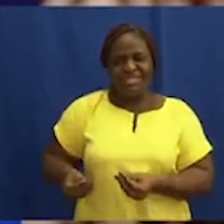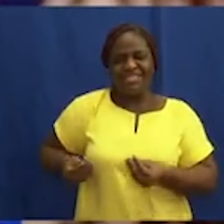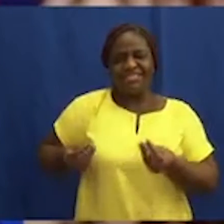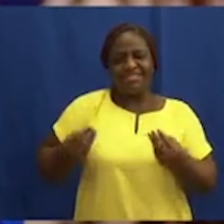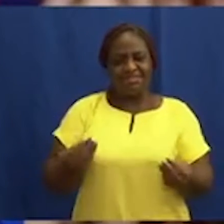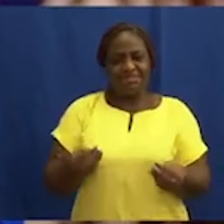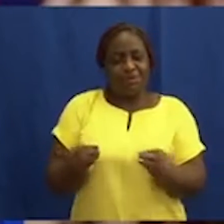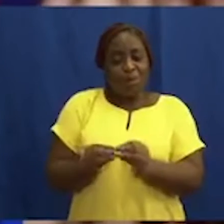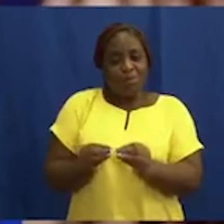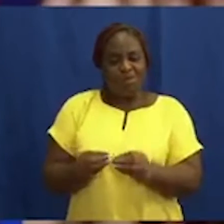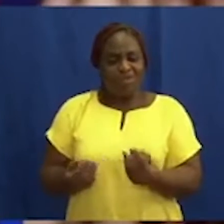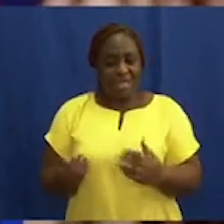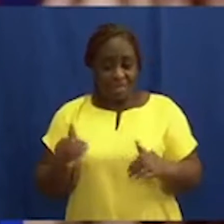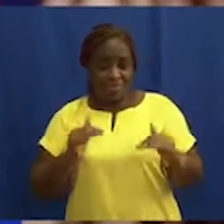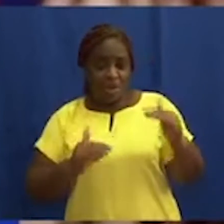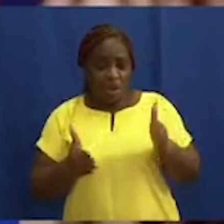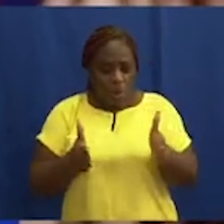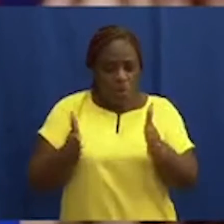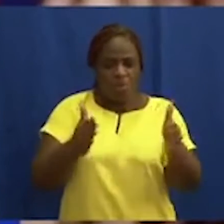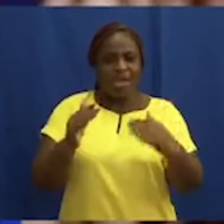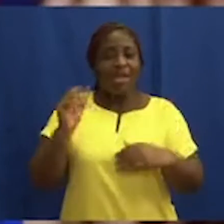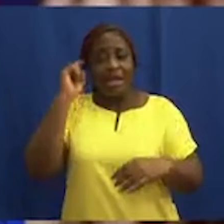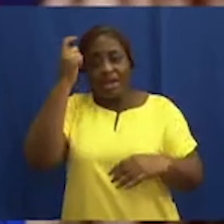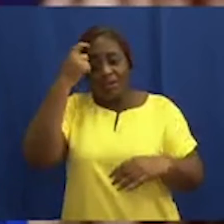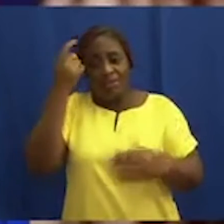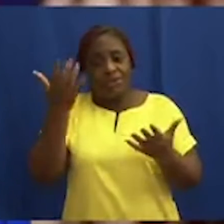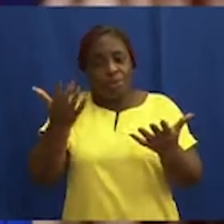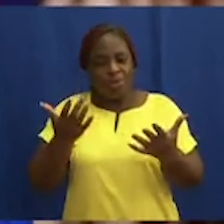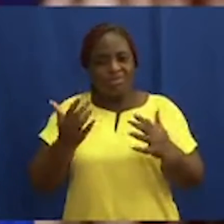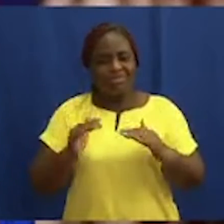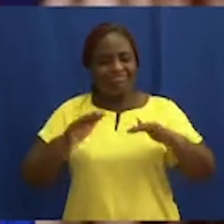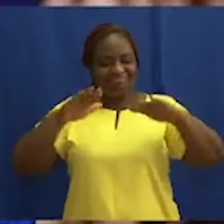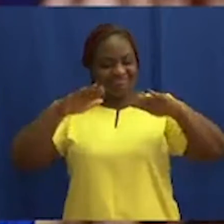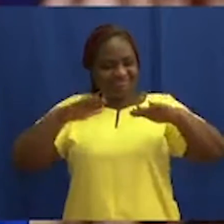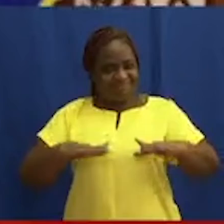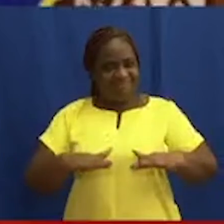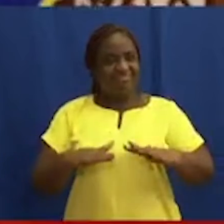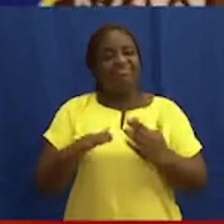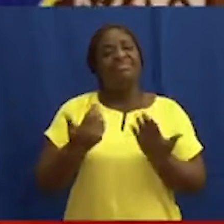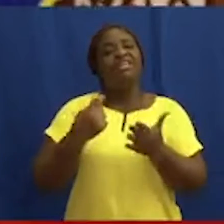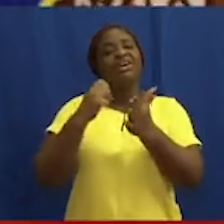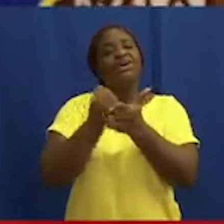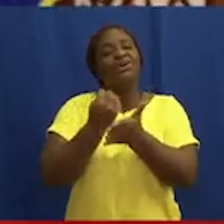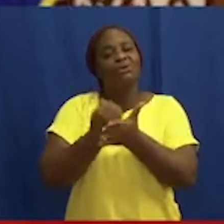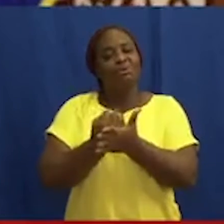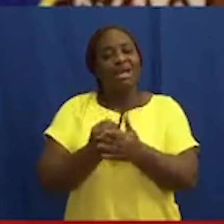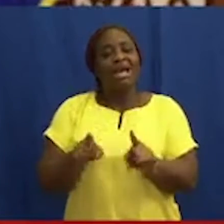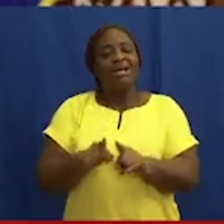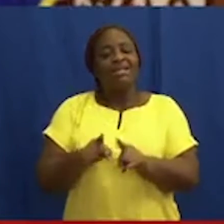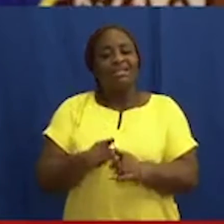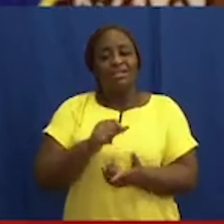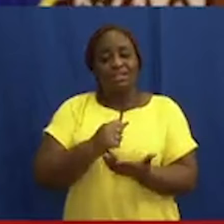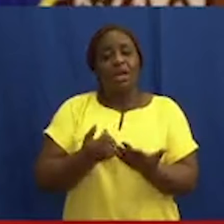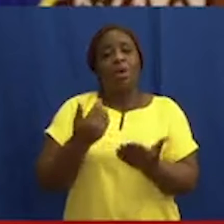dauka wajen wannan tattaunawar da muka yi wanda hakan kuma na san zai sa mutane